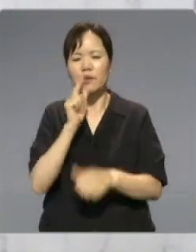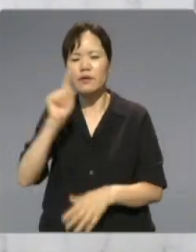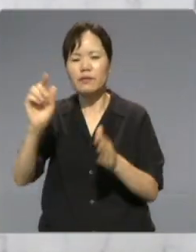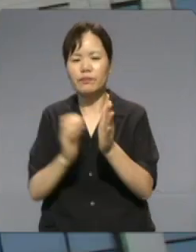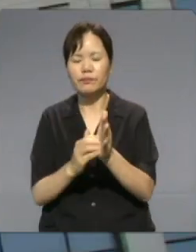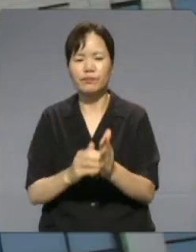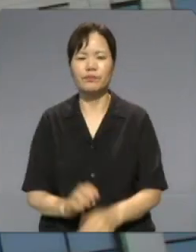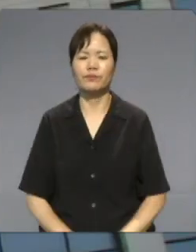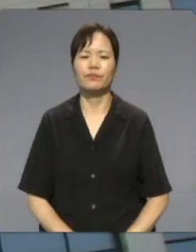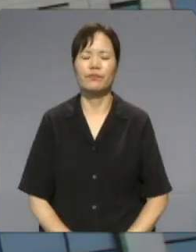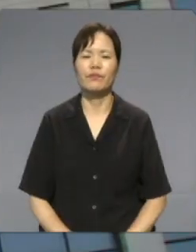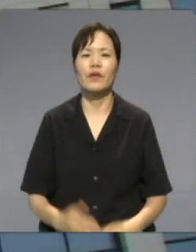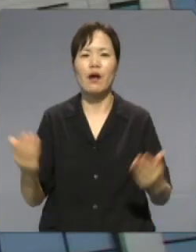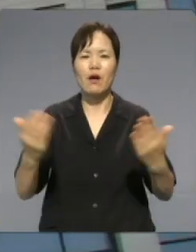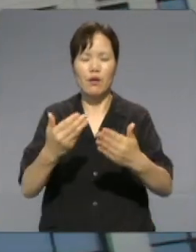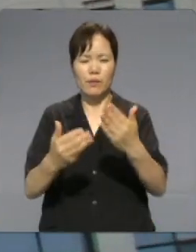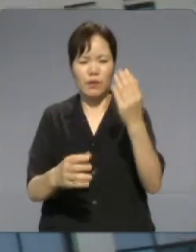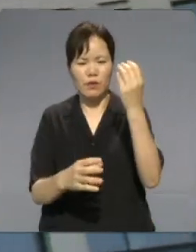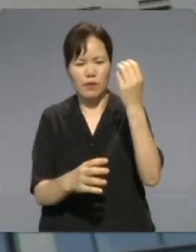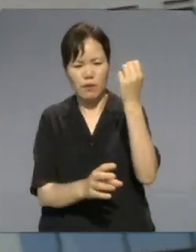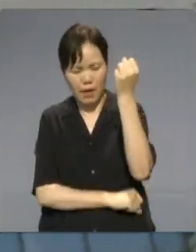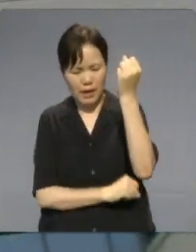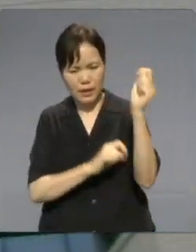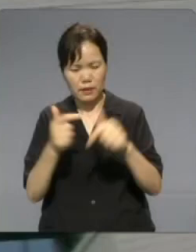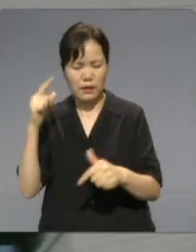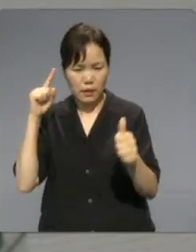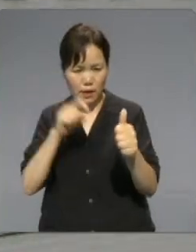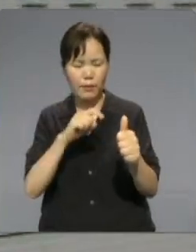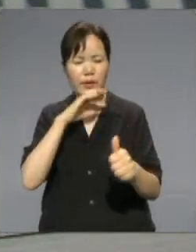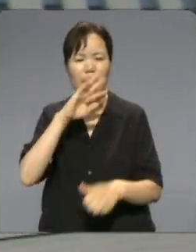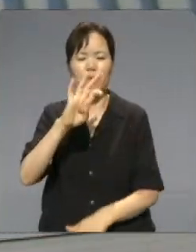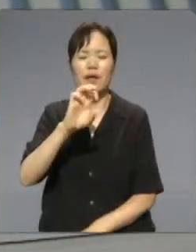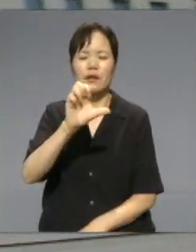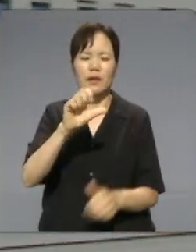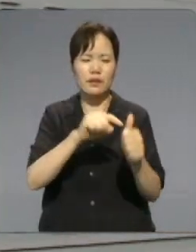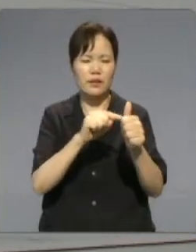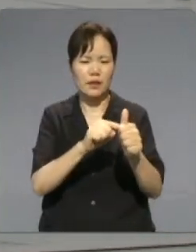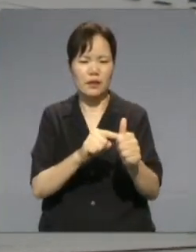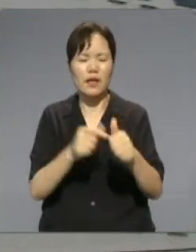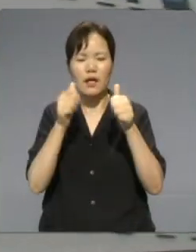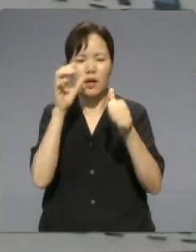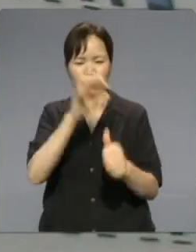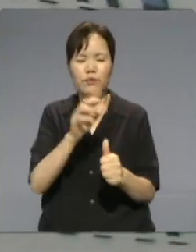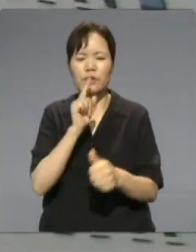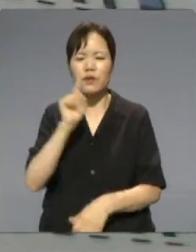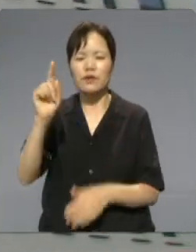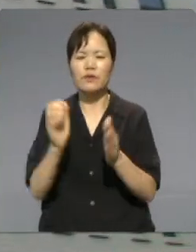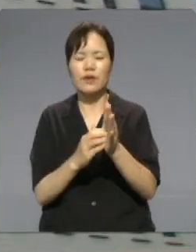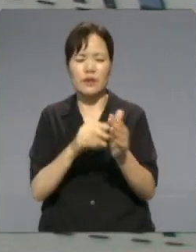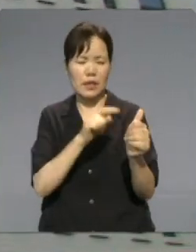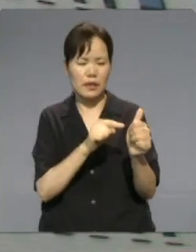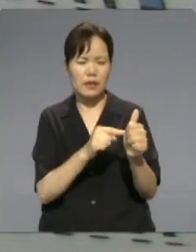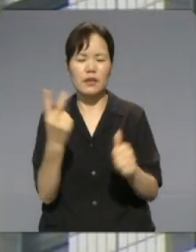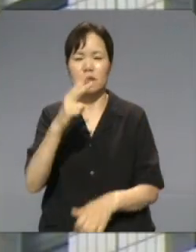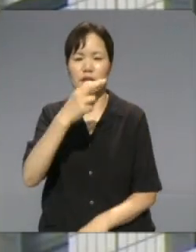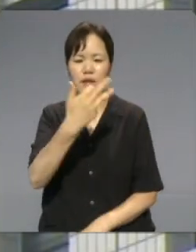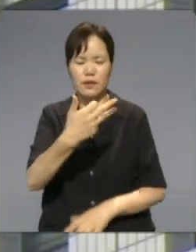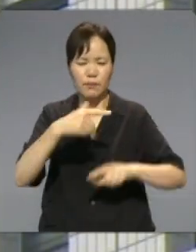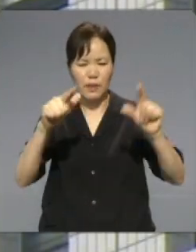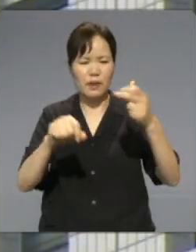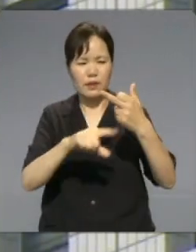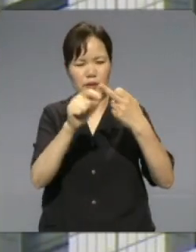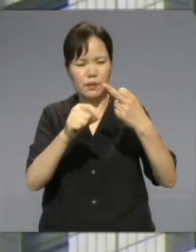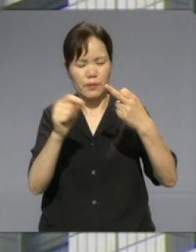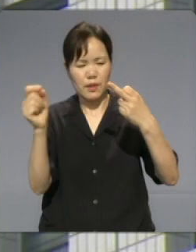수원지검 안산지청은 업무상 배임 혐의로 45살 A씨를 구속 기소했습니다. A씨는 2018년